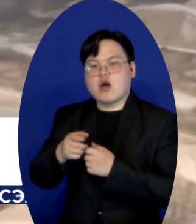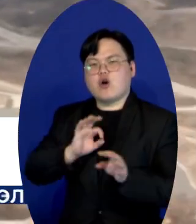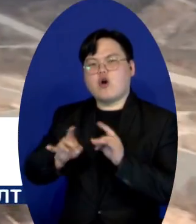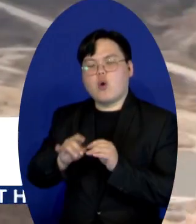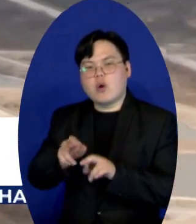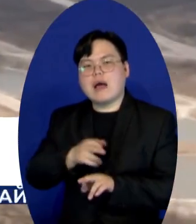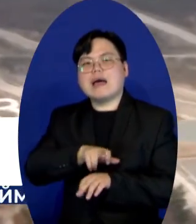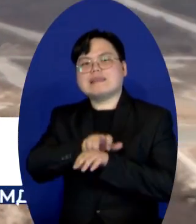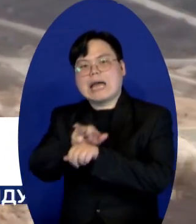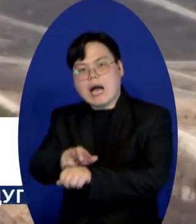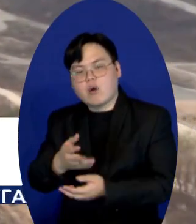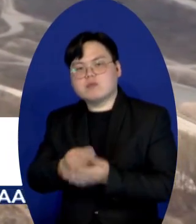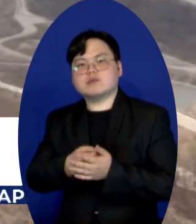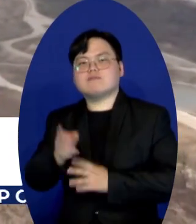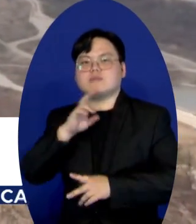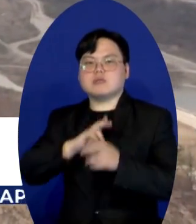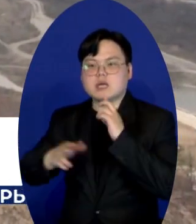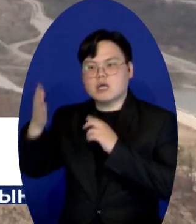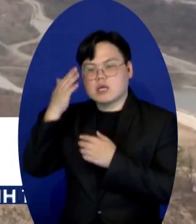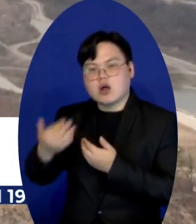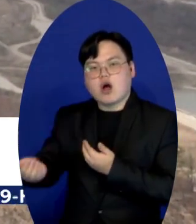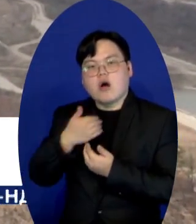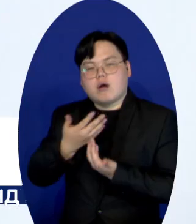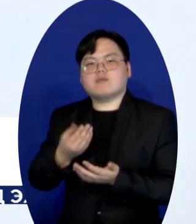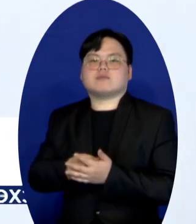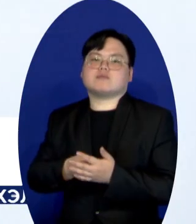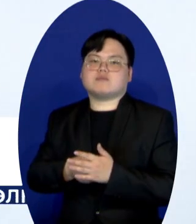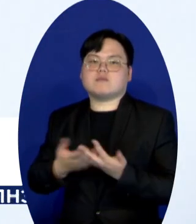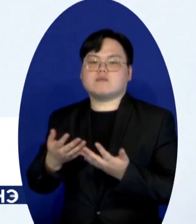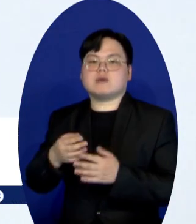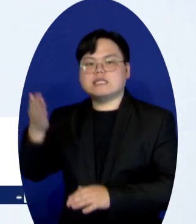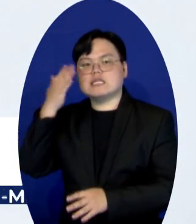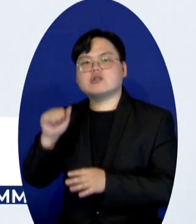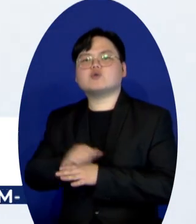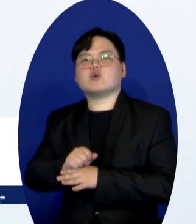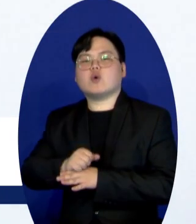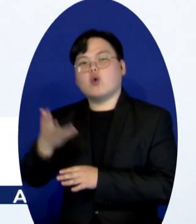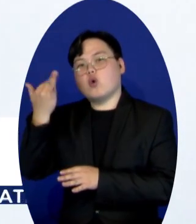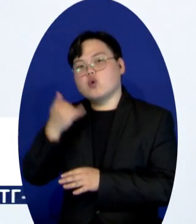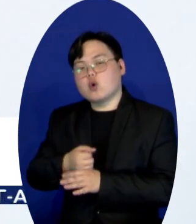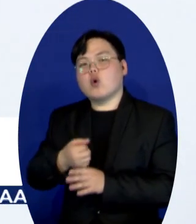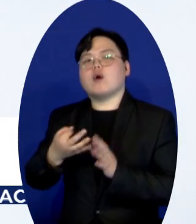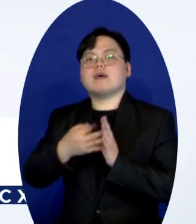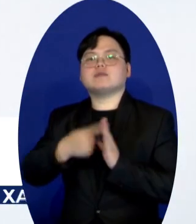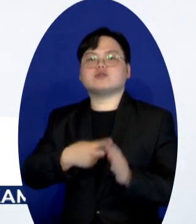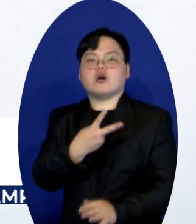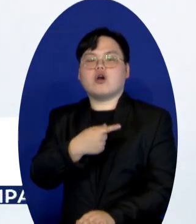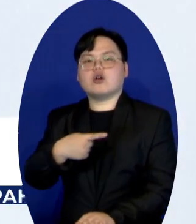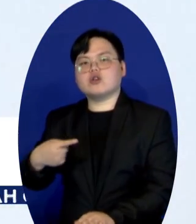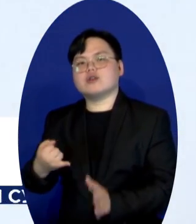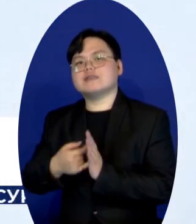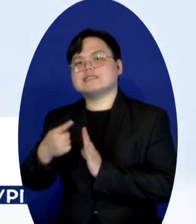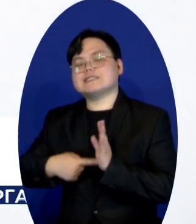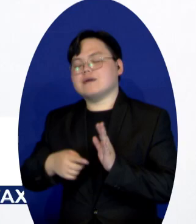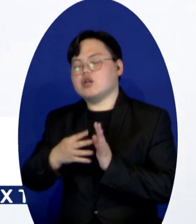10,000 цэргийн албан хаагчдыг оролцуулах Ulchi Freedom Shield нэртэй энэ цэргийн сургуулилт энэ сарын 22-ноос 9 сарын 1-ний хооронд